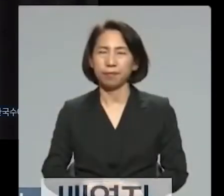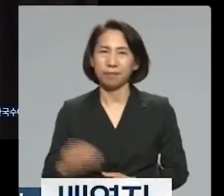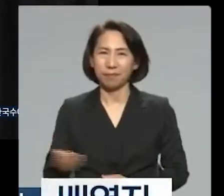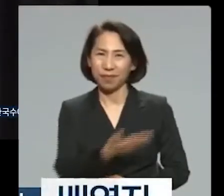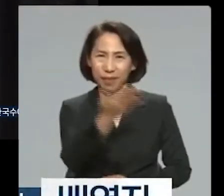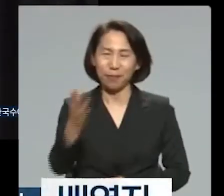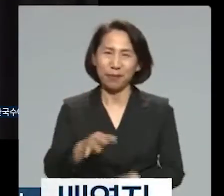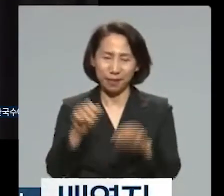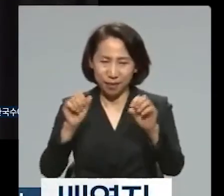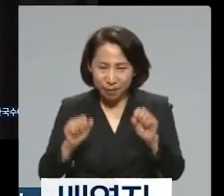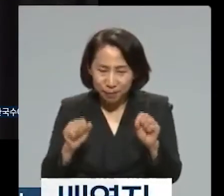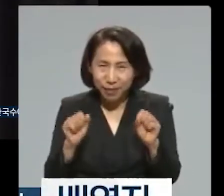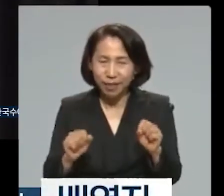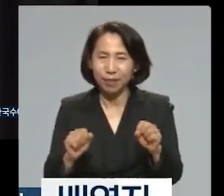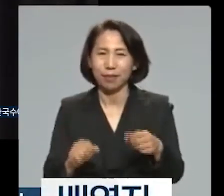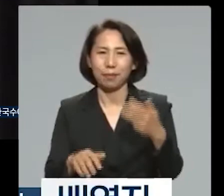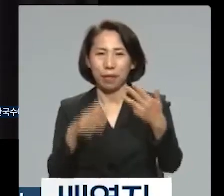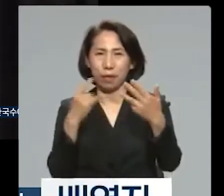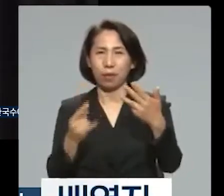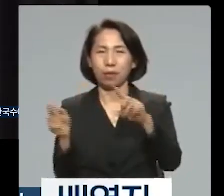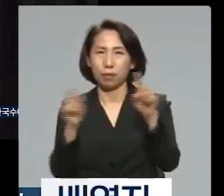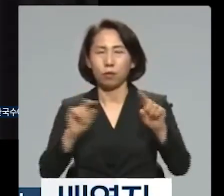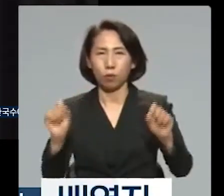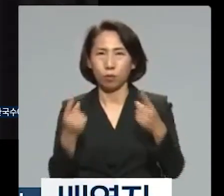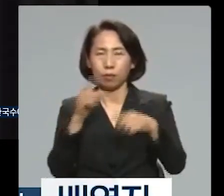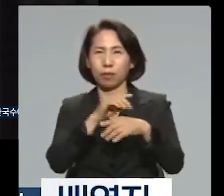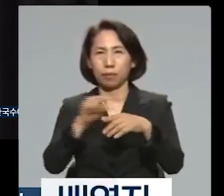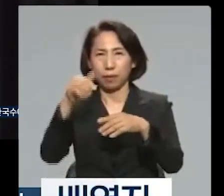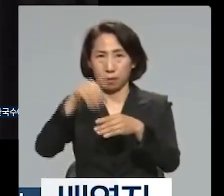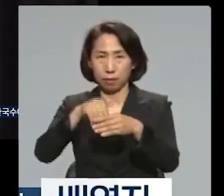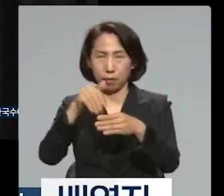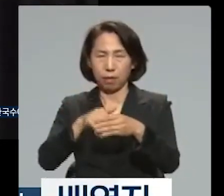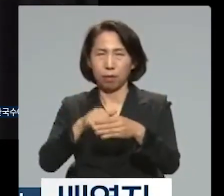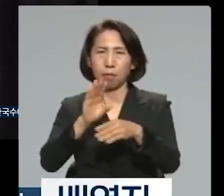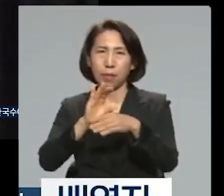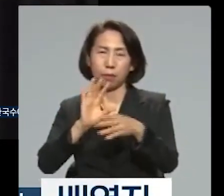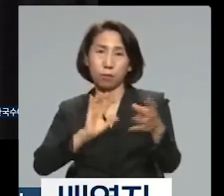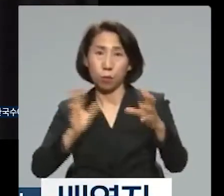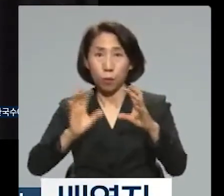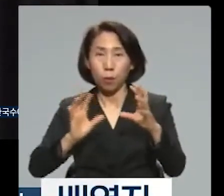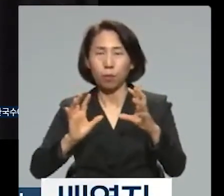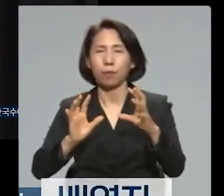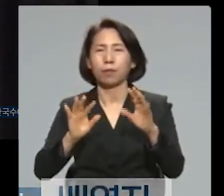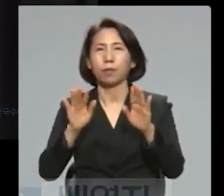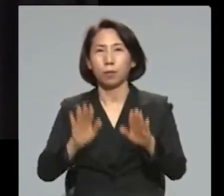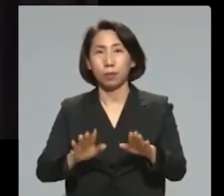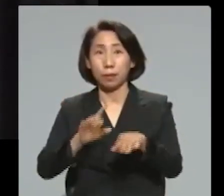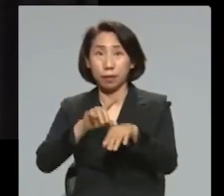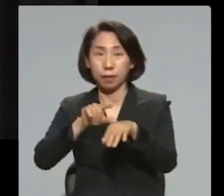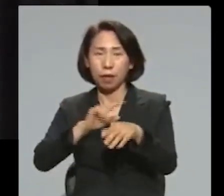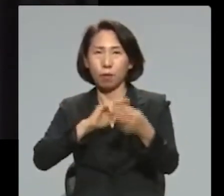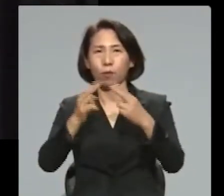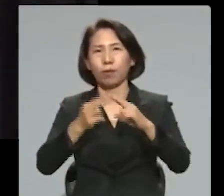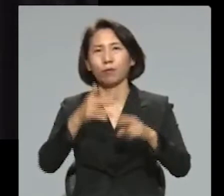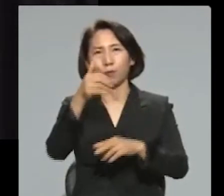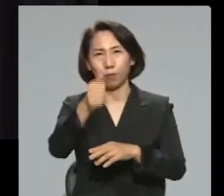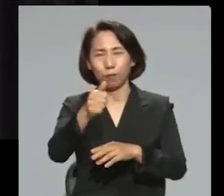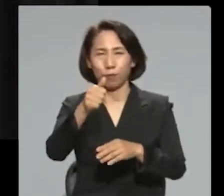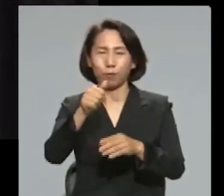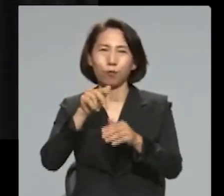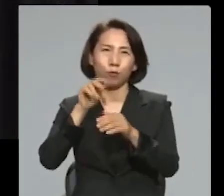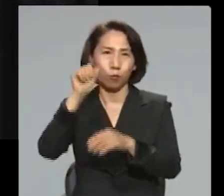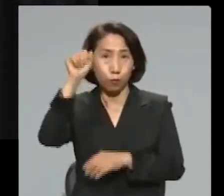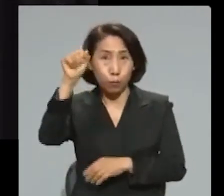네, 여러분 안녕하십니까? 제8회 전국 동시지방선거 선거방송 토론. 이번 시간은 고령군수 선거